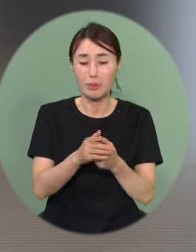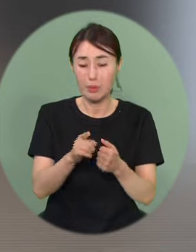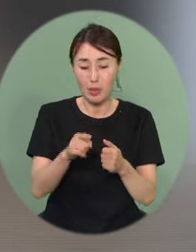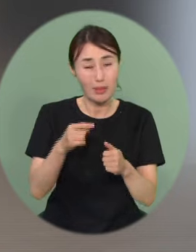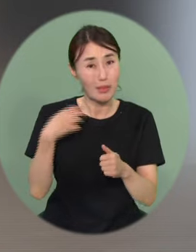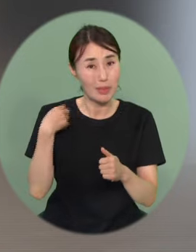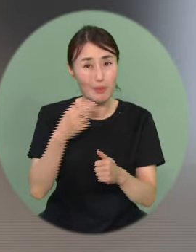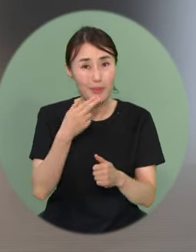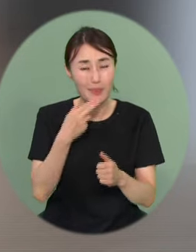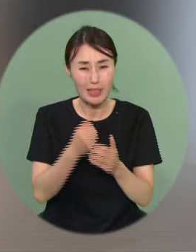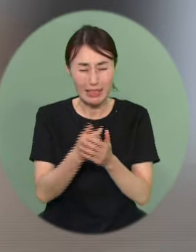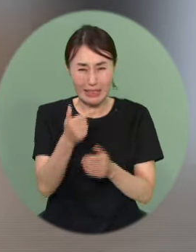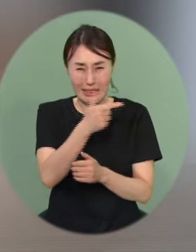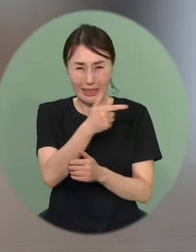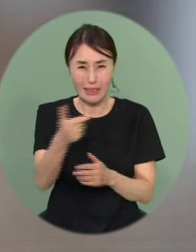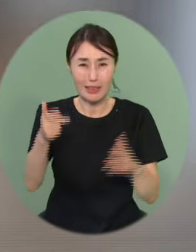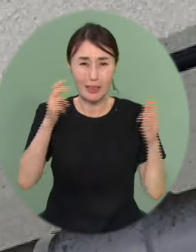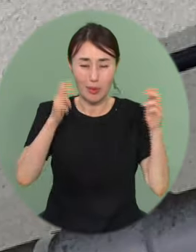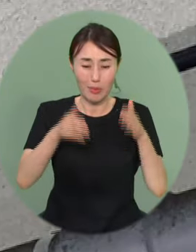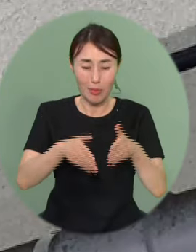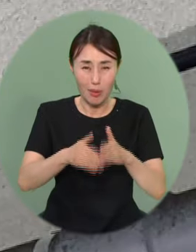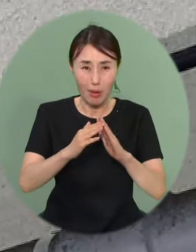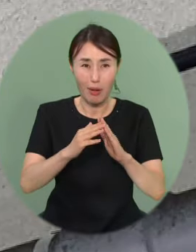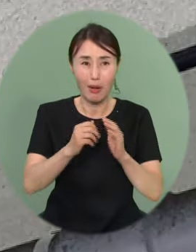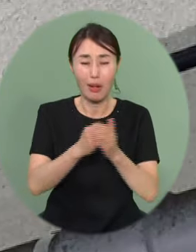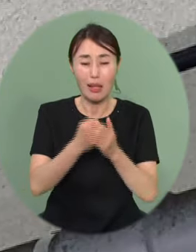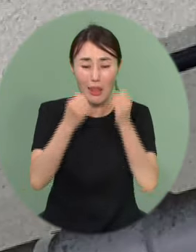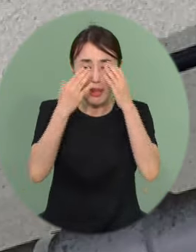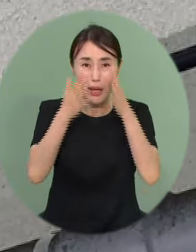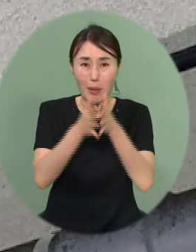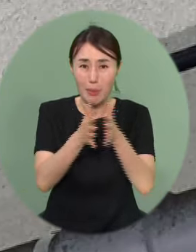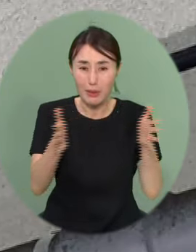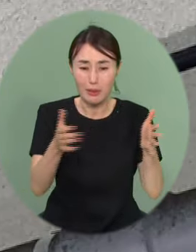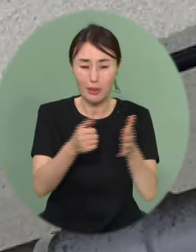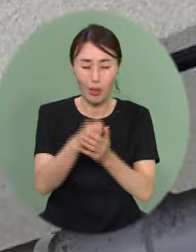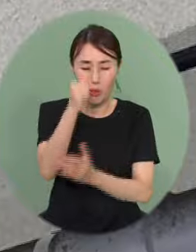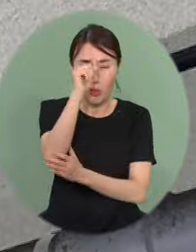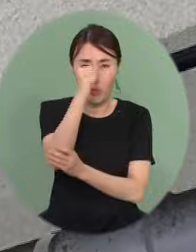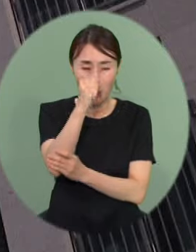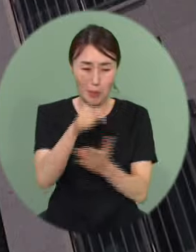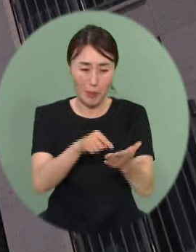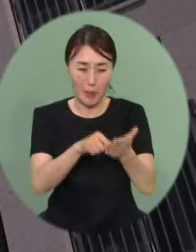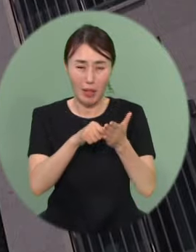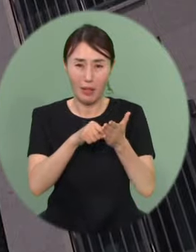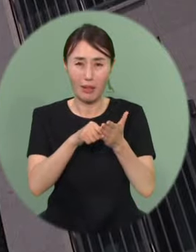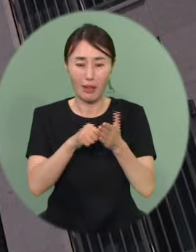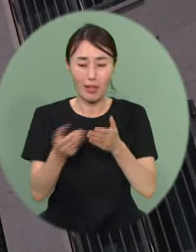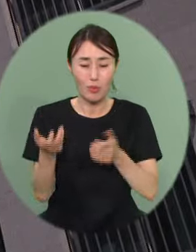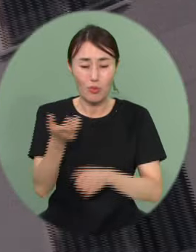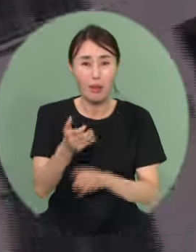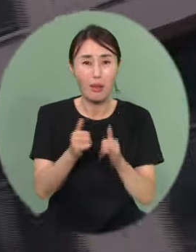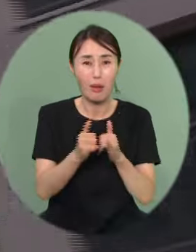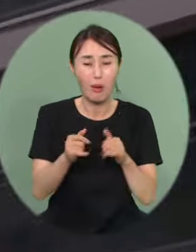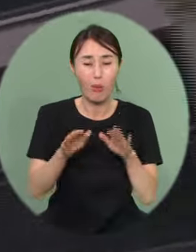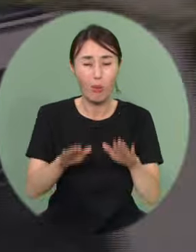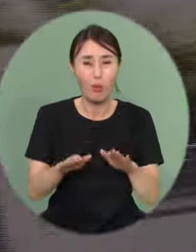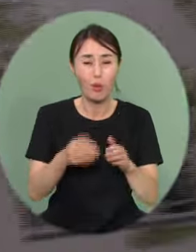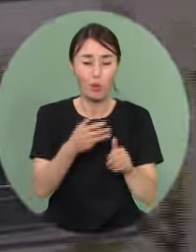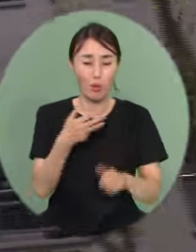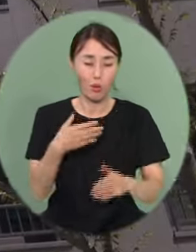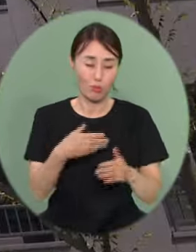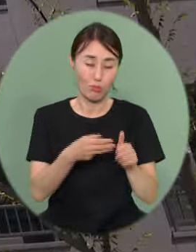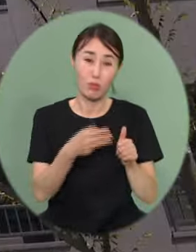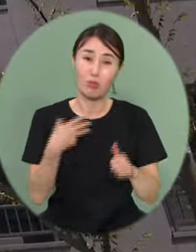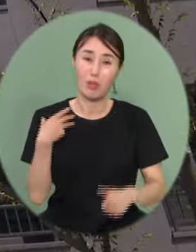대형 건설사가 지은 새 아파트에서 가득 핀 곰팡이부터 마주하게 된 주민들. 올해 들어서만 무안